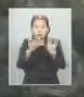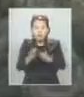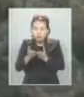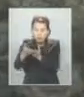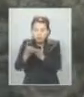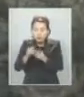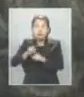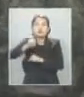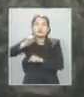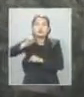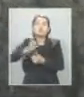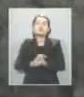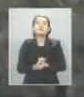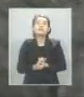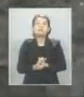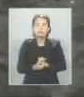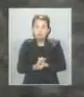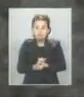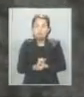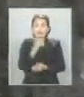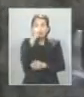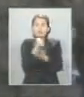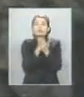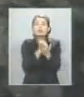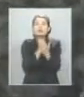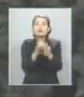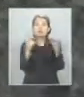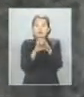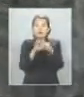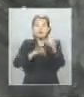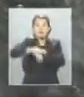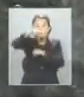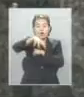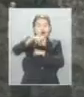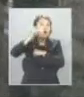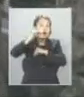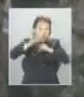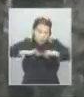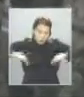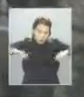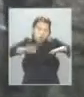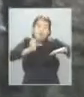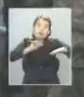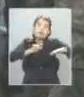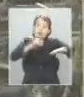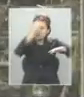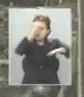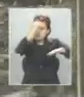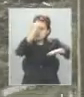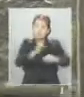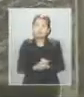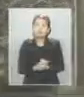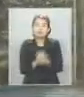ำร่วมภารกิจบรรเทาทุกข์ในพื้นที่เสียหายบนเกาะฮอนชูสำนักข่าวในญี่ปุ่นได้รายงานตัวเล